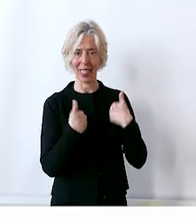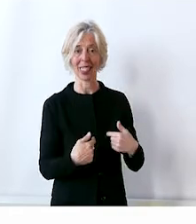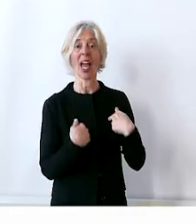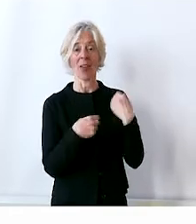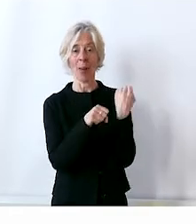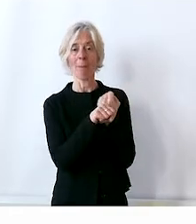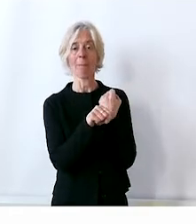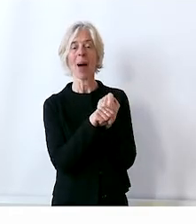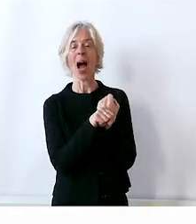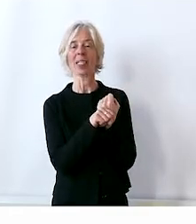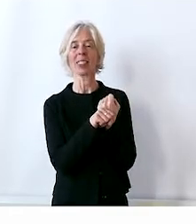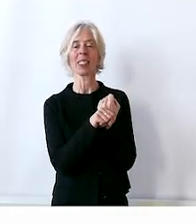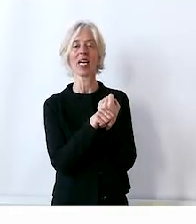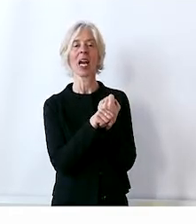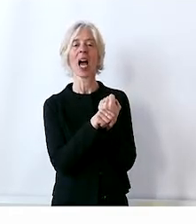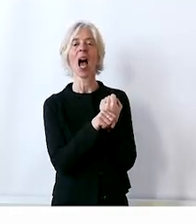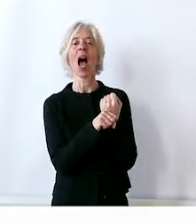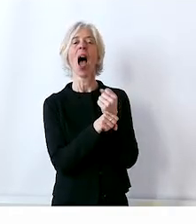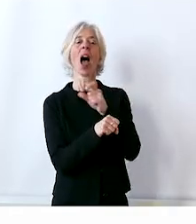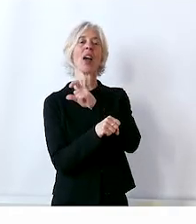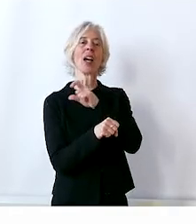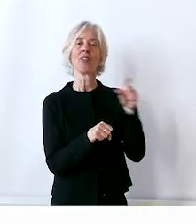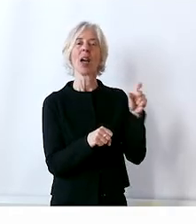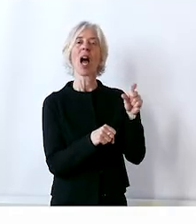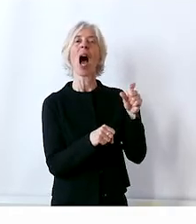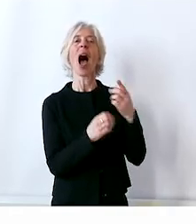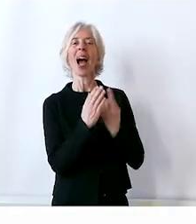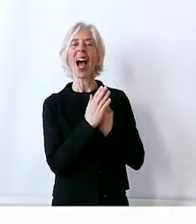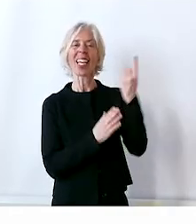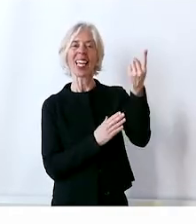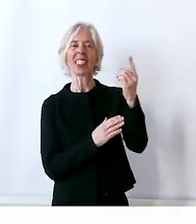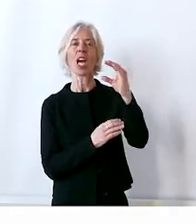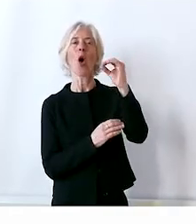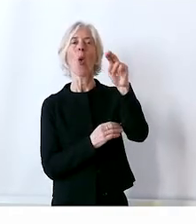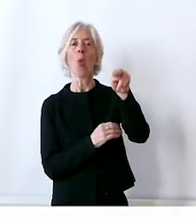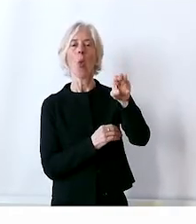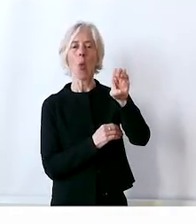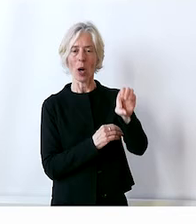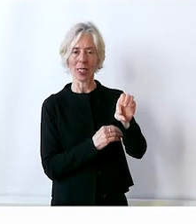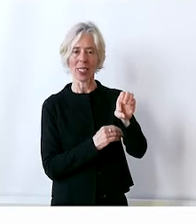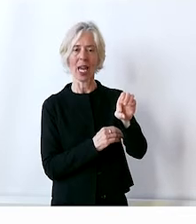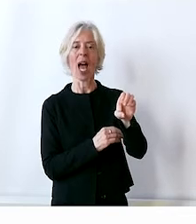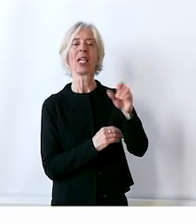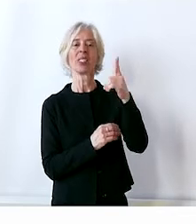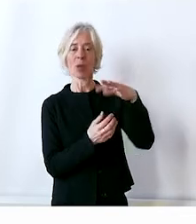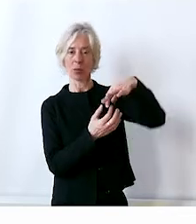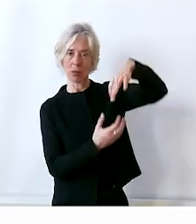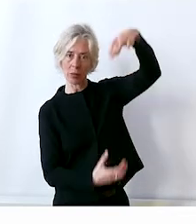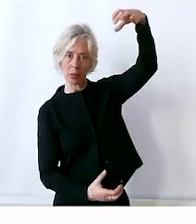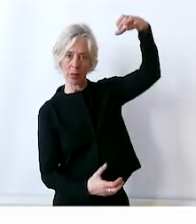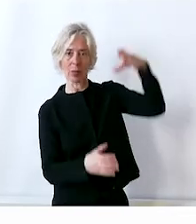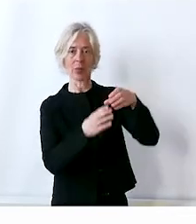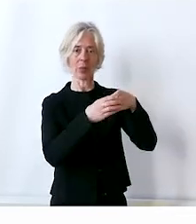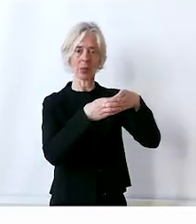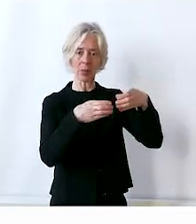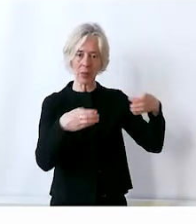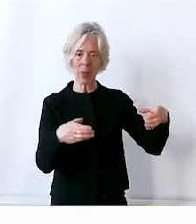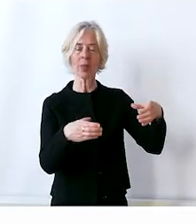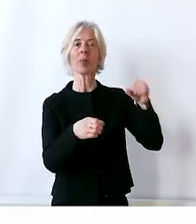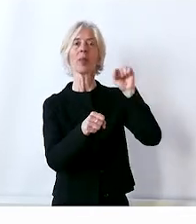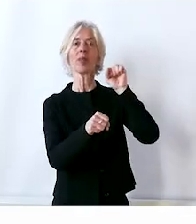ist ein sogenannter Micro-Launcher, 30 Meter hoch, 2 Meter breit und soll Satelliten in den niedrigen Erdorbit und darüber